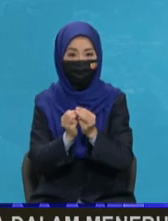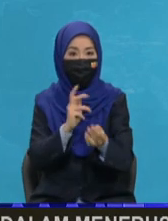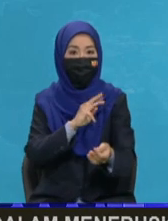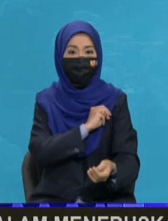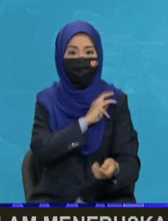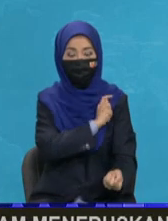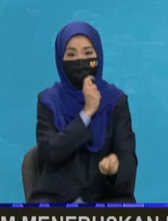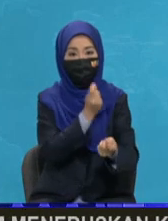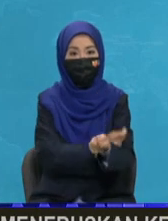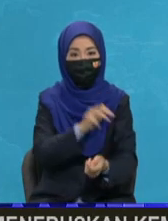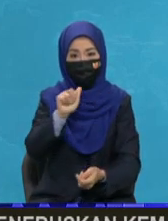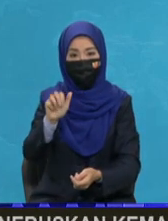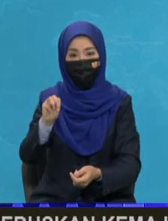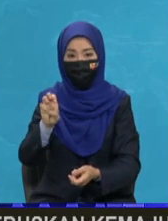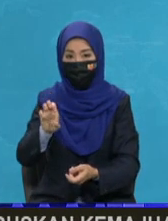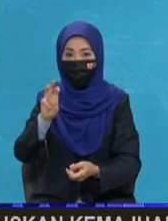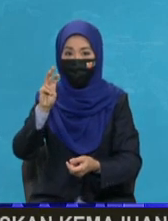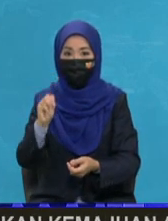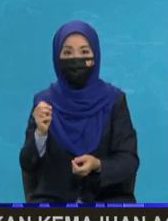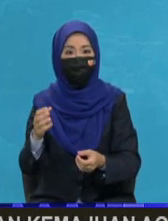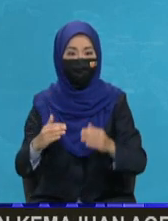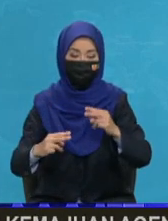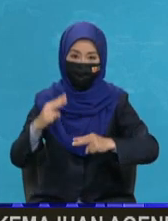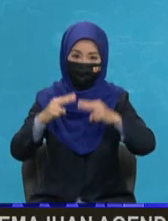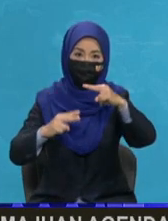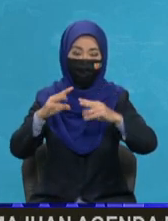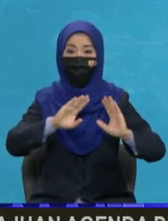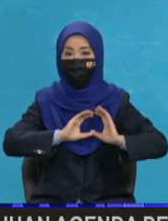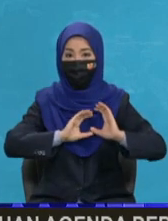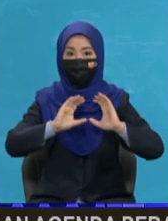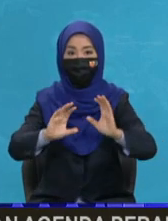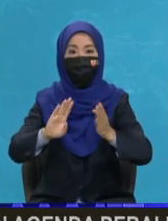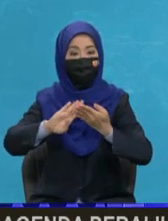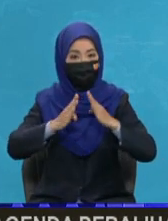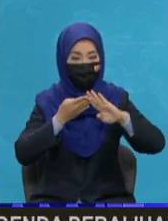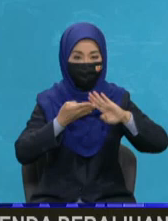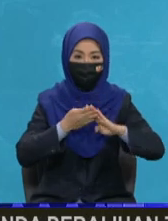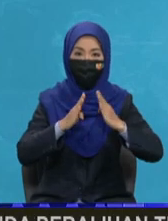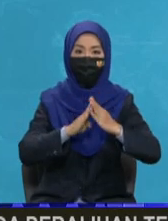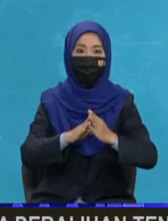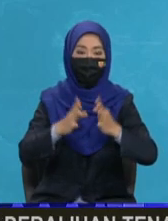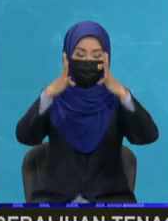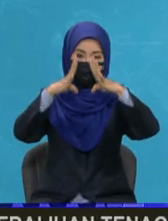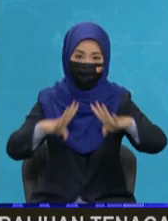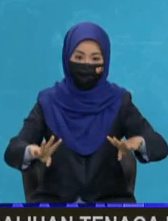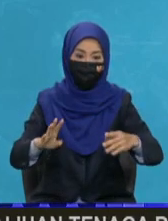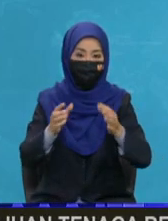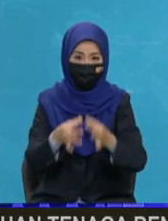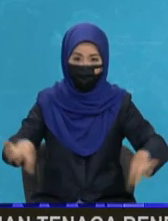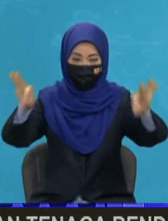tenaga ASEAN imm dalam membina community ASEAN dan menggariskan akan kepentingan